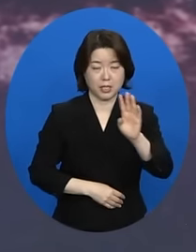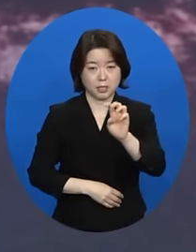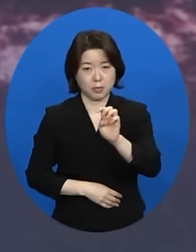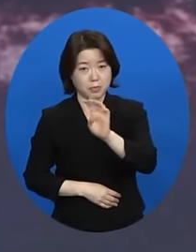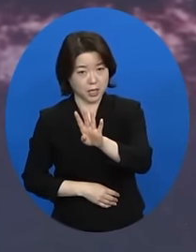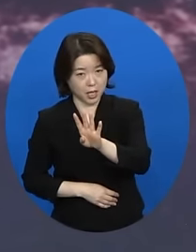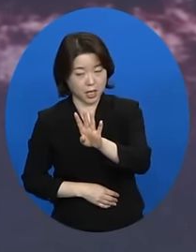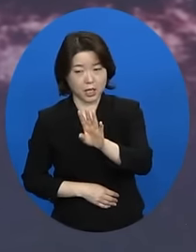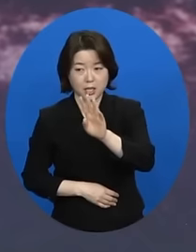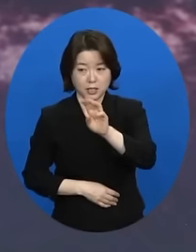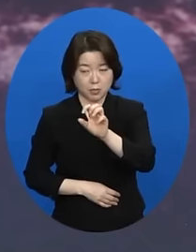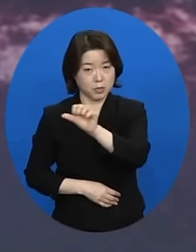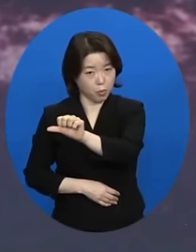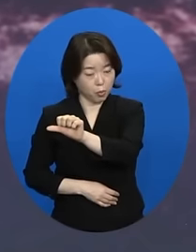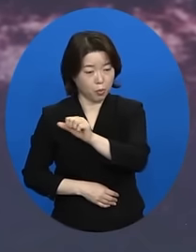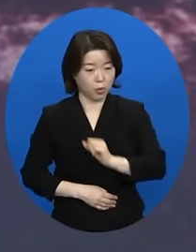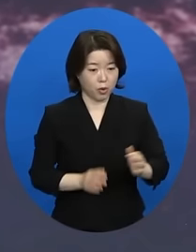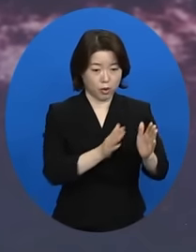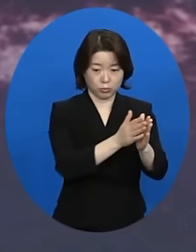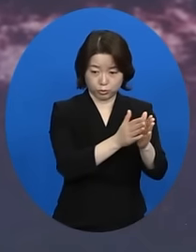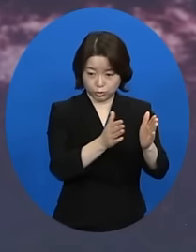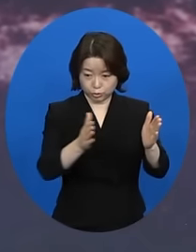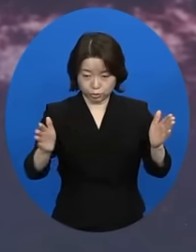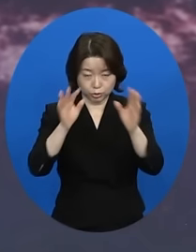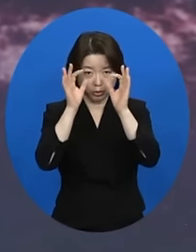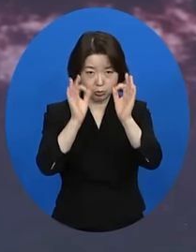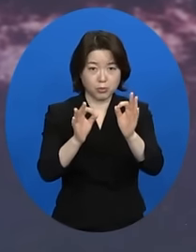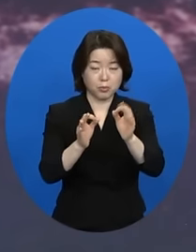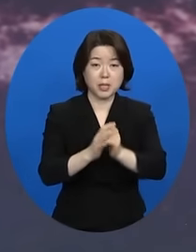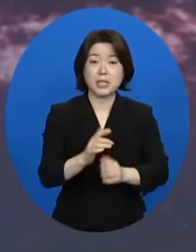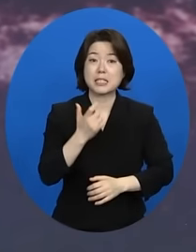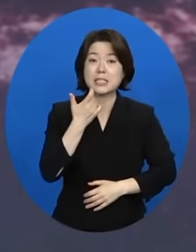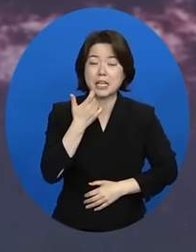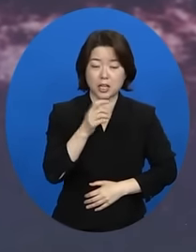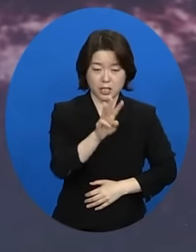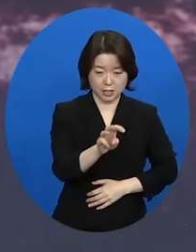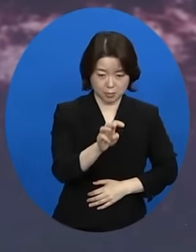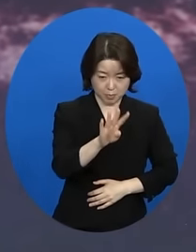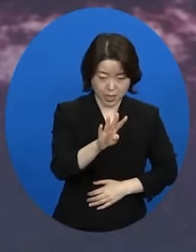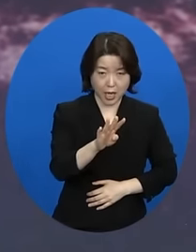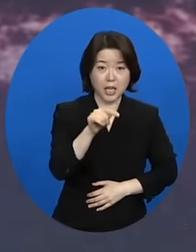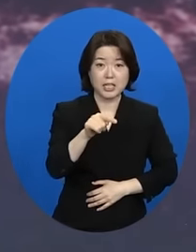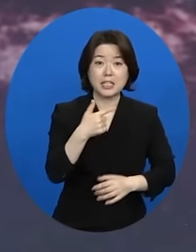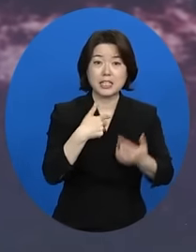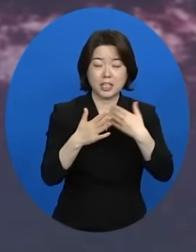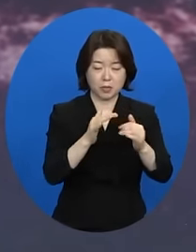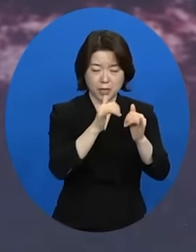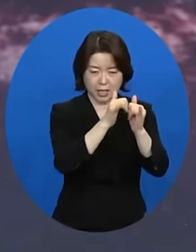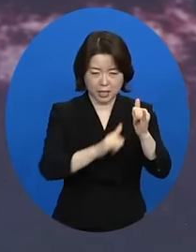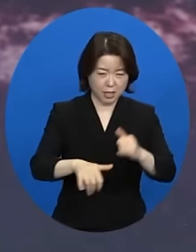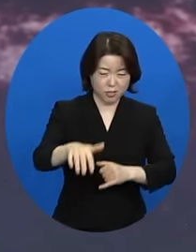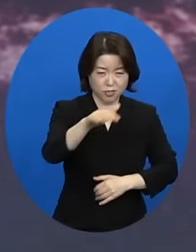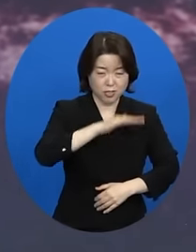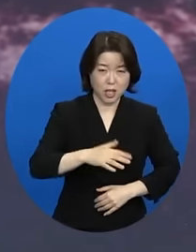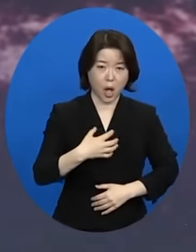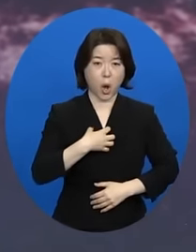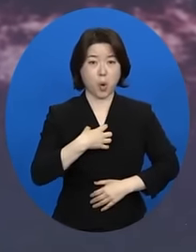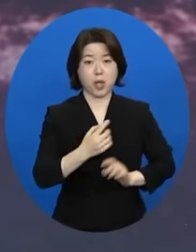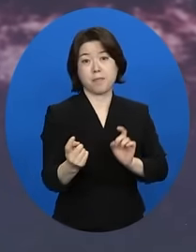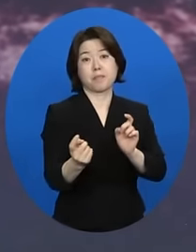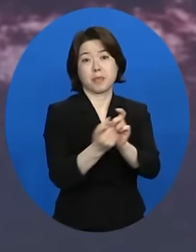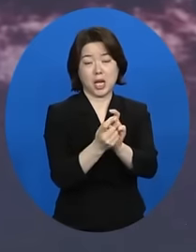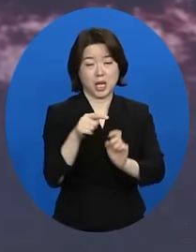34장, 35장을 넘어가면서 야곱이 이 34장에서 겪은 이 가족 전체가 지금 위기에 처한